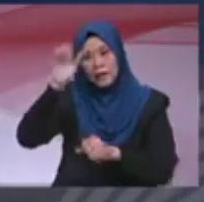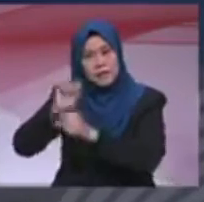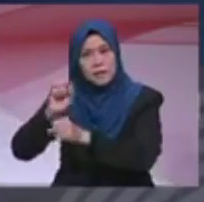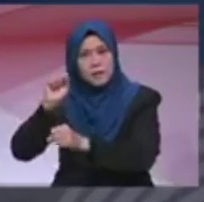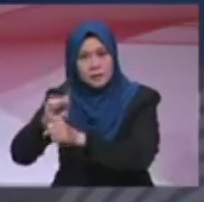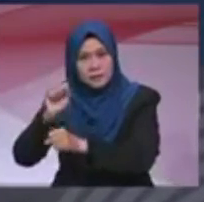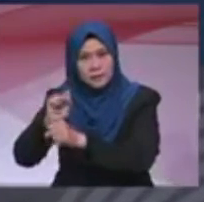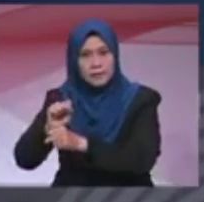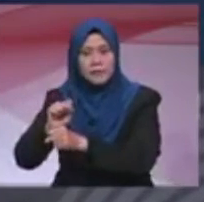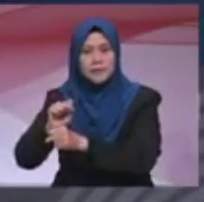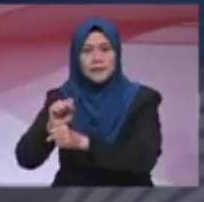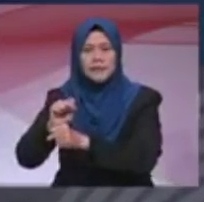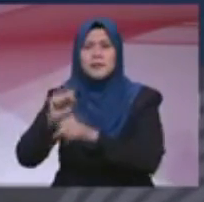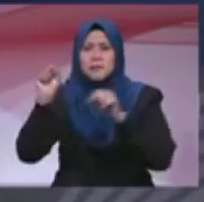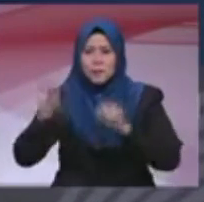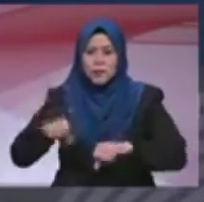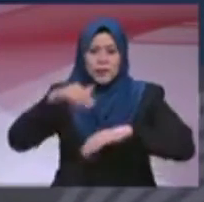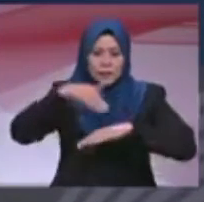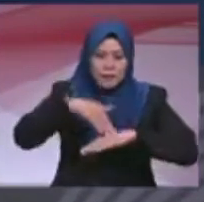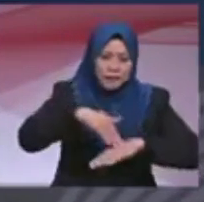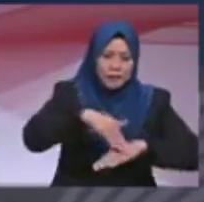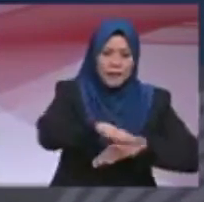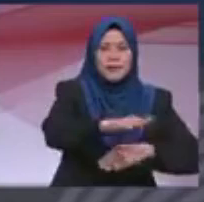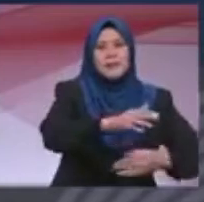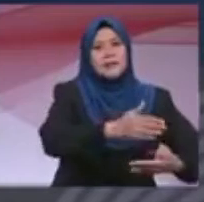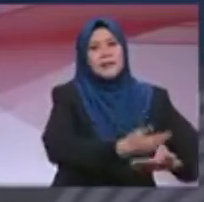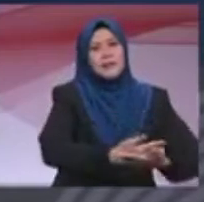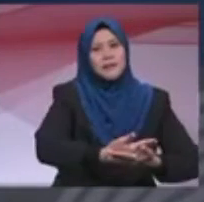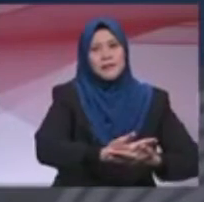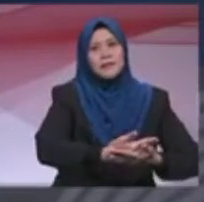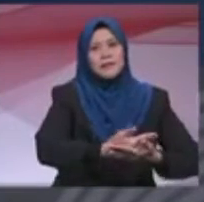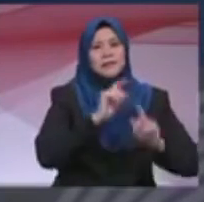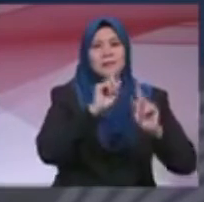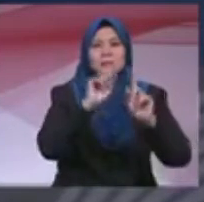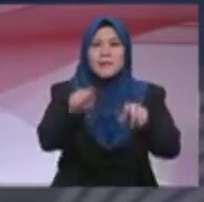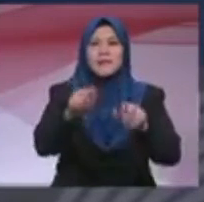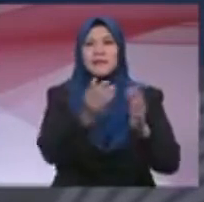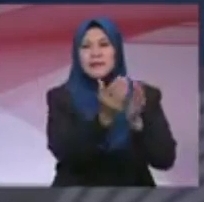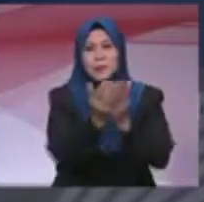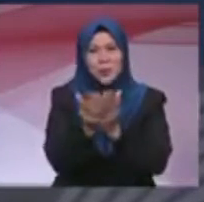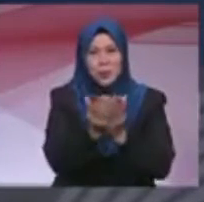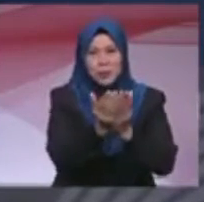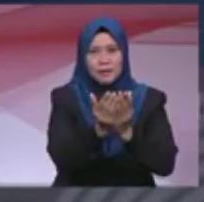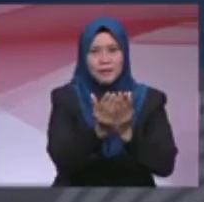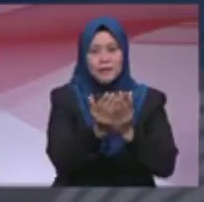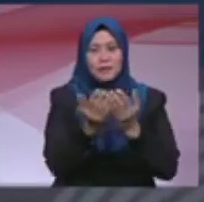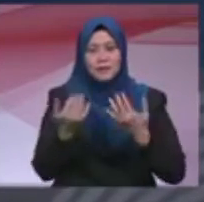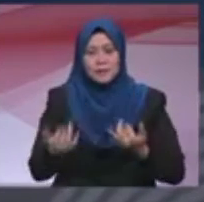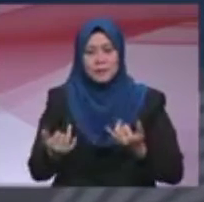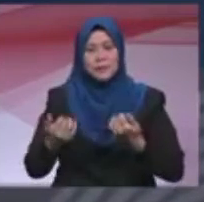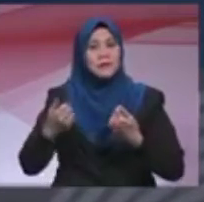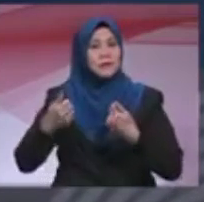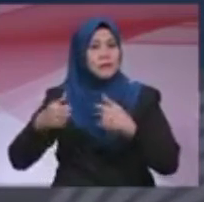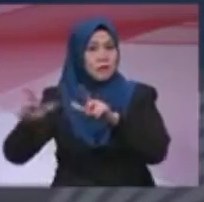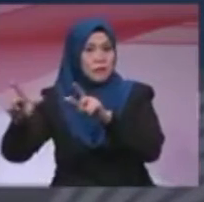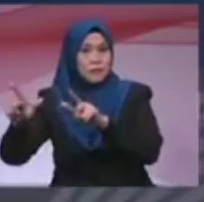bekerja khususnya menghantar anak-anak mereka ke sekolah, maka kita benarkan